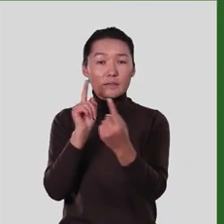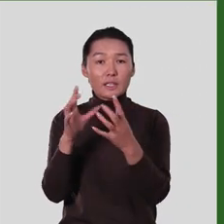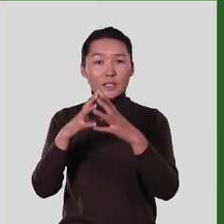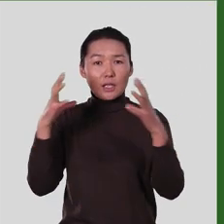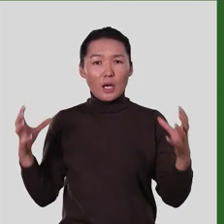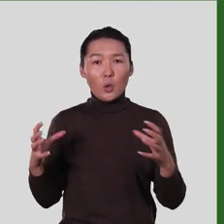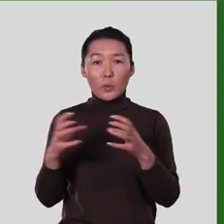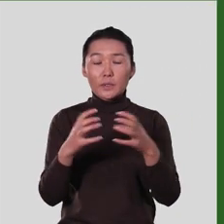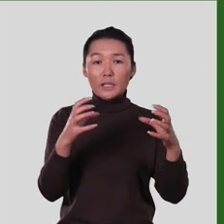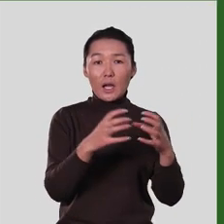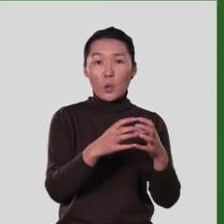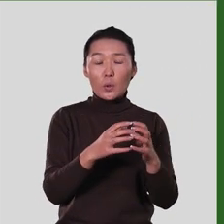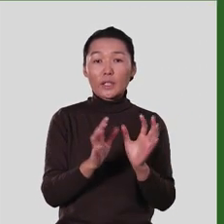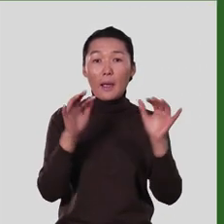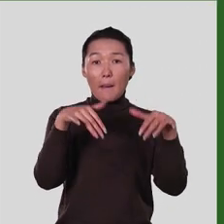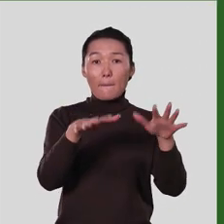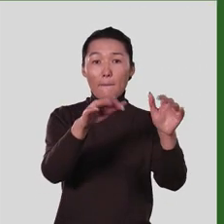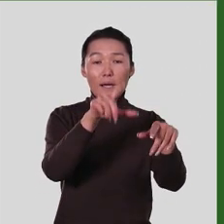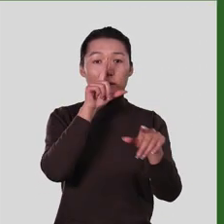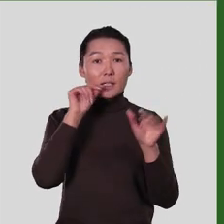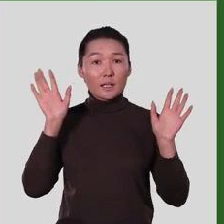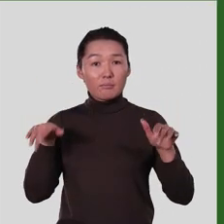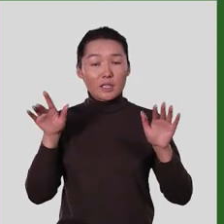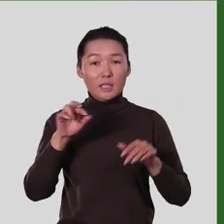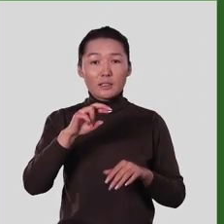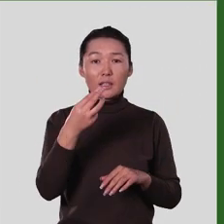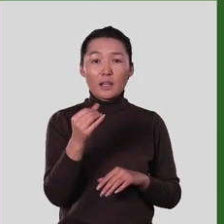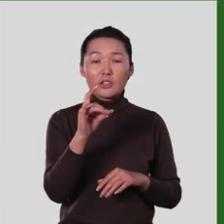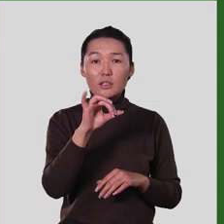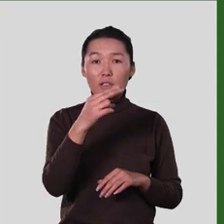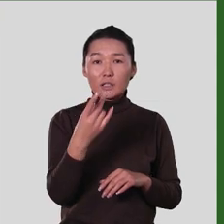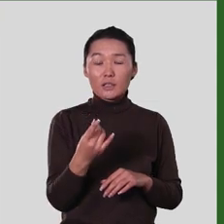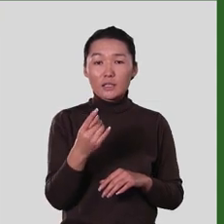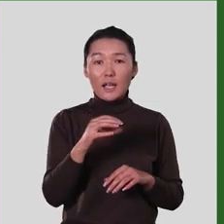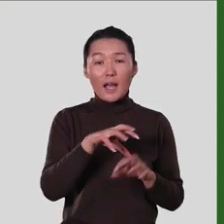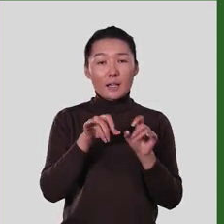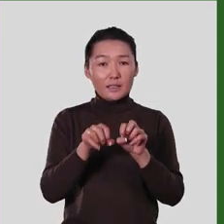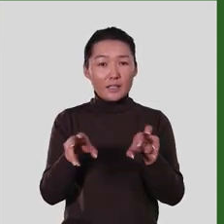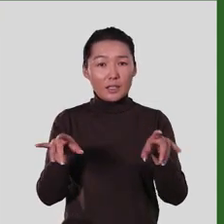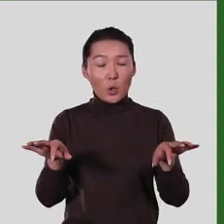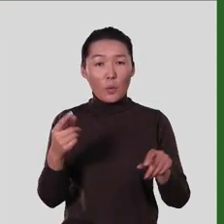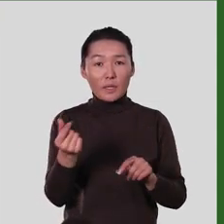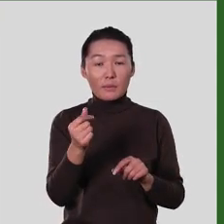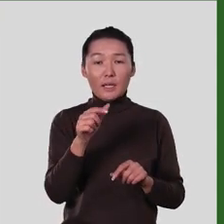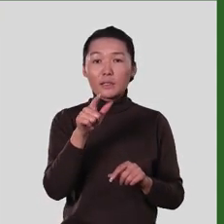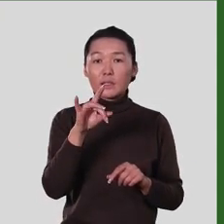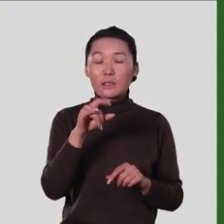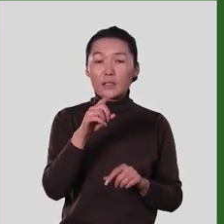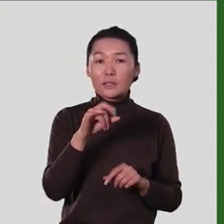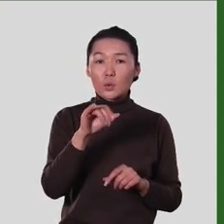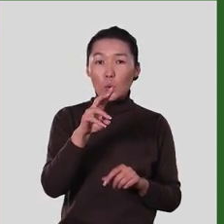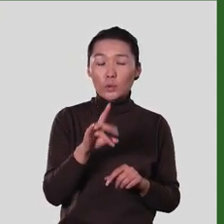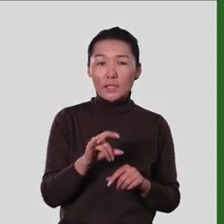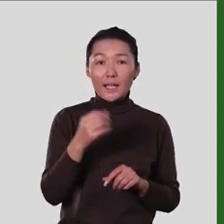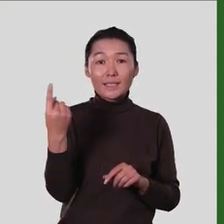колонии морских птиц, ящерицы, насекомые, мелкие грызуны – единственные